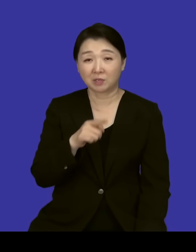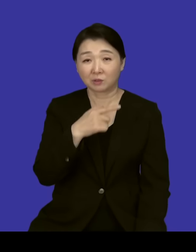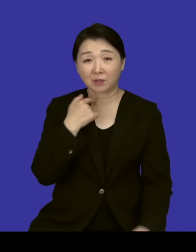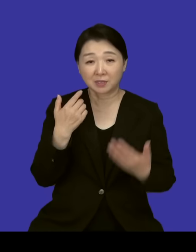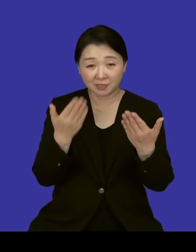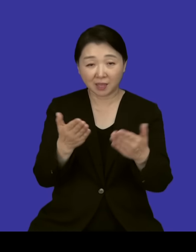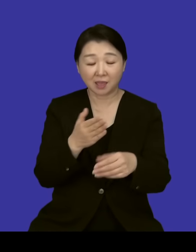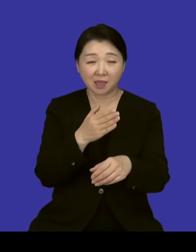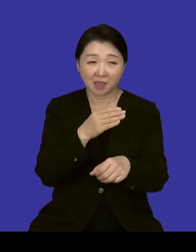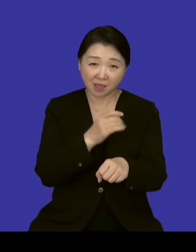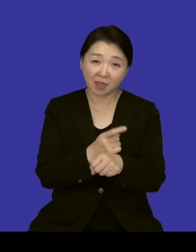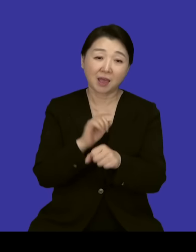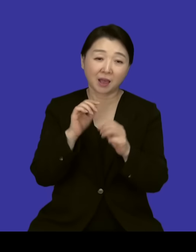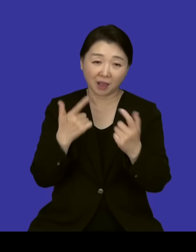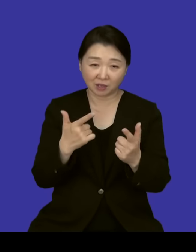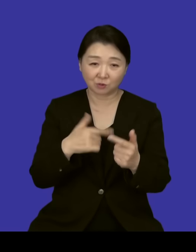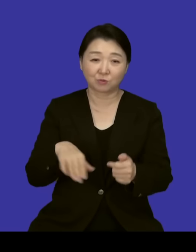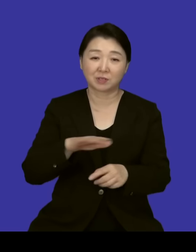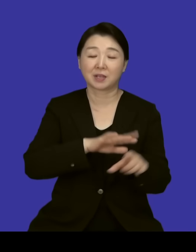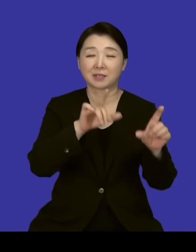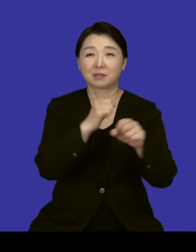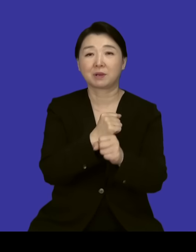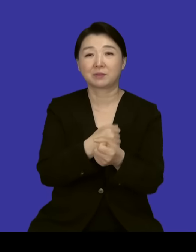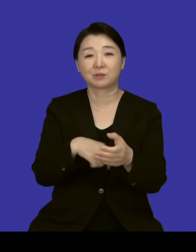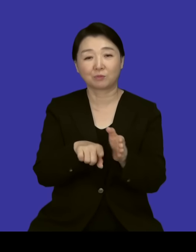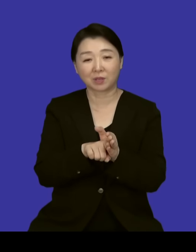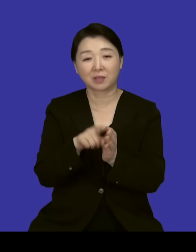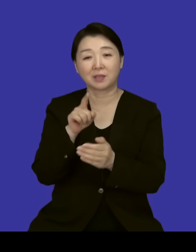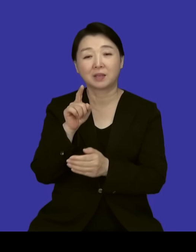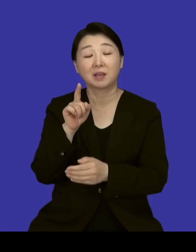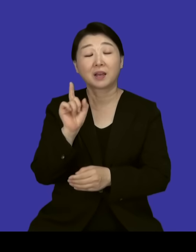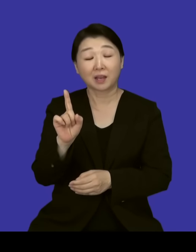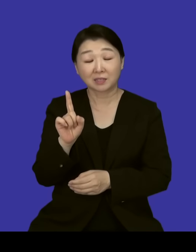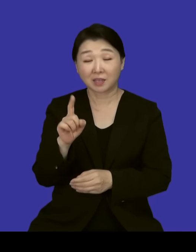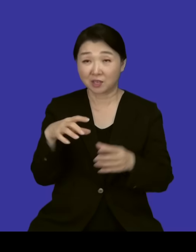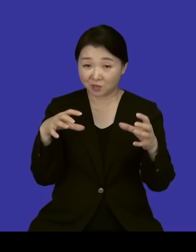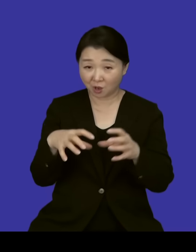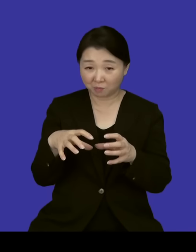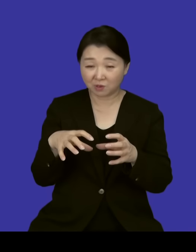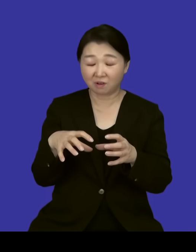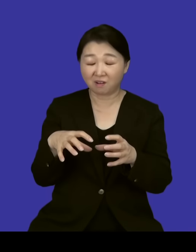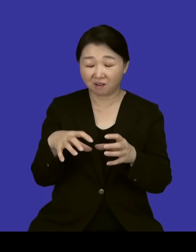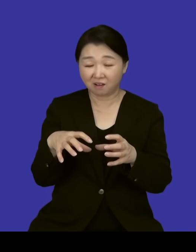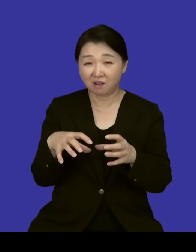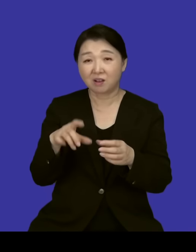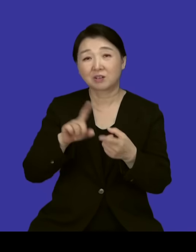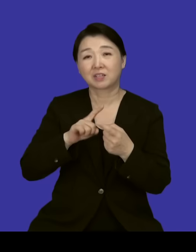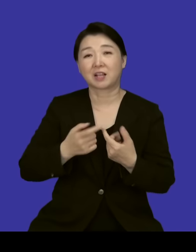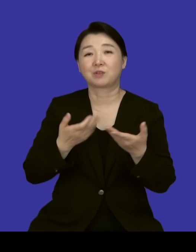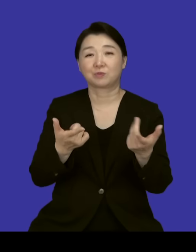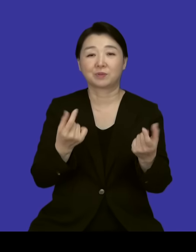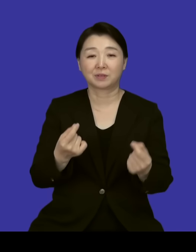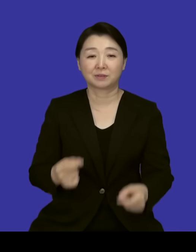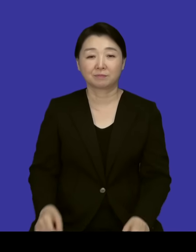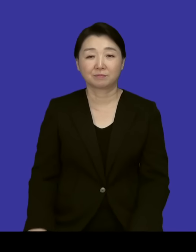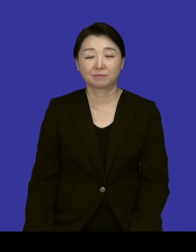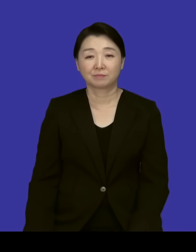희생해가 아니라 우리를 잘 살게 만들어주는 하나의 협력의 메커니즘을 가르쳐 주신 거라는 거죠. 네.